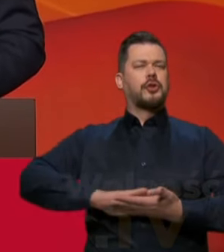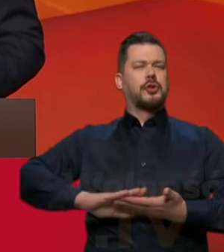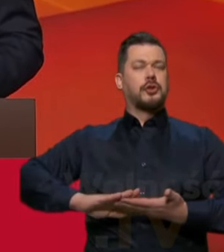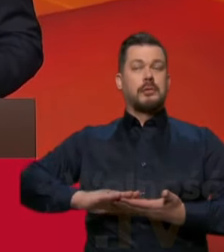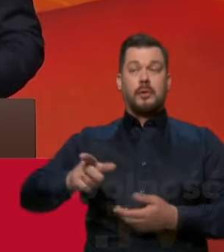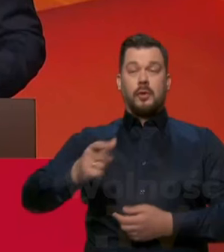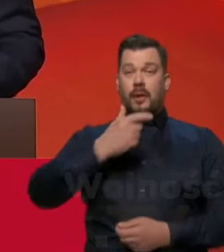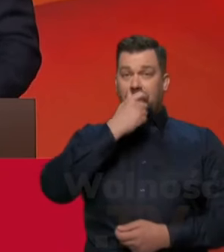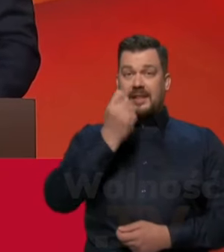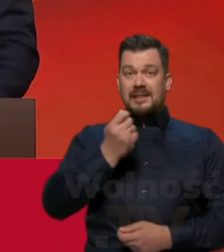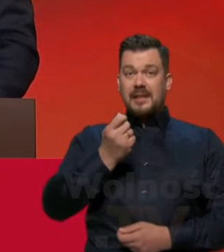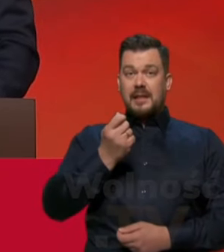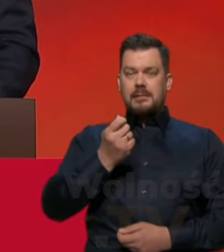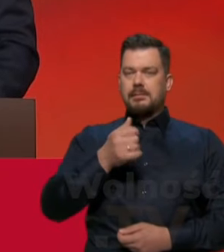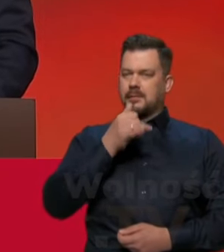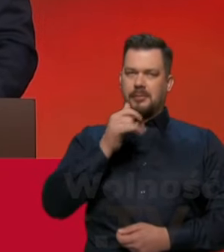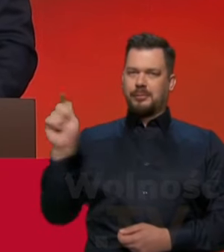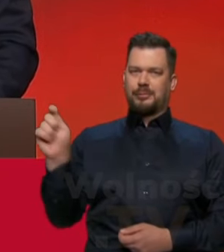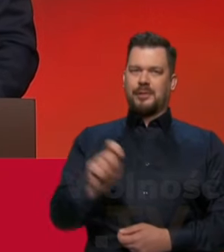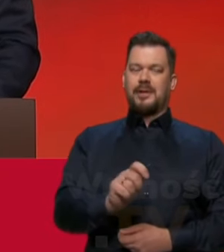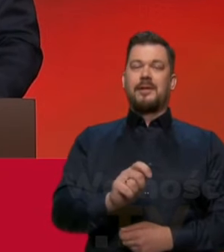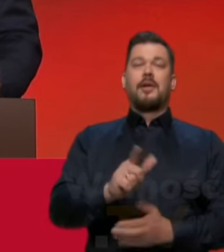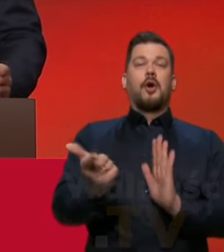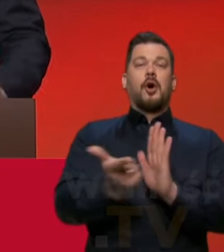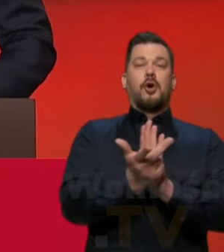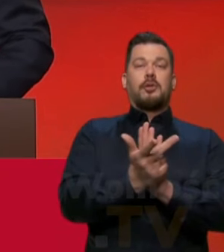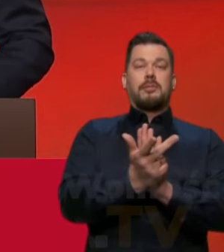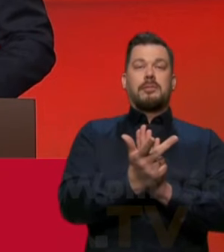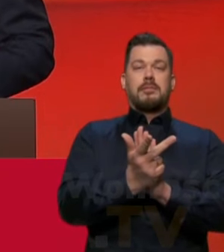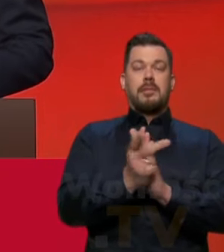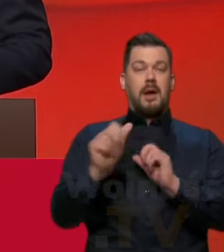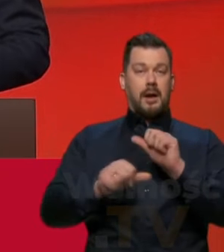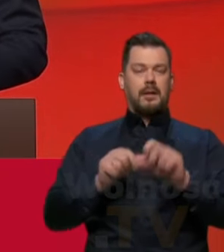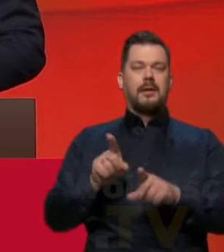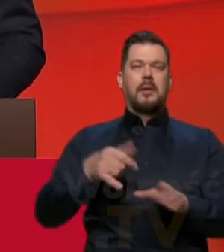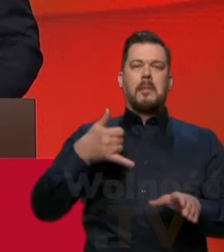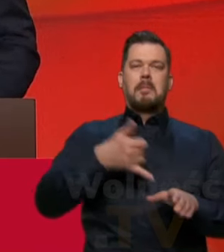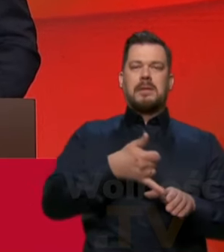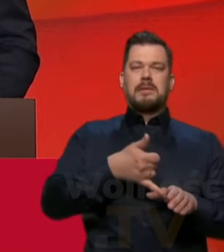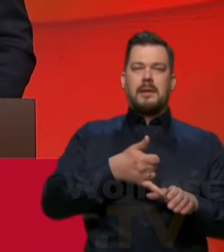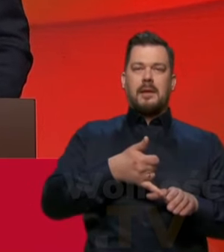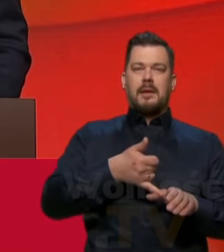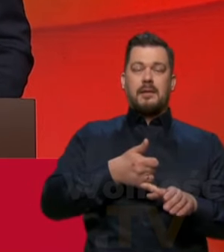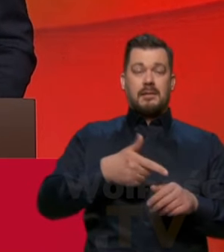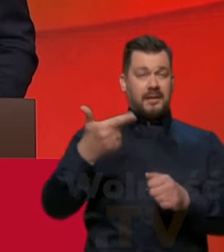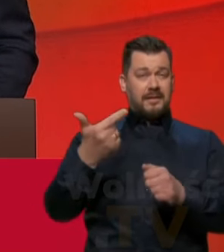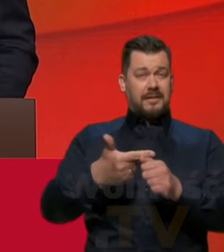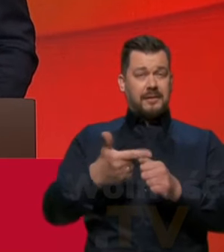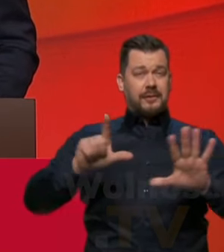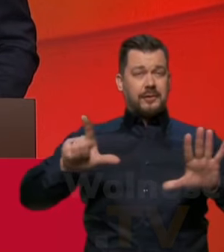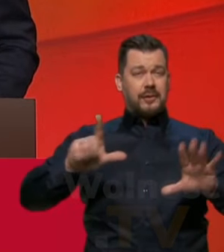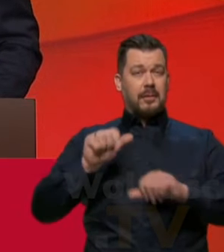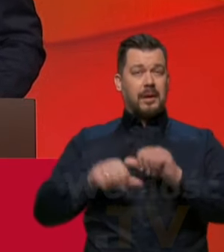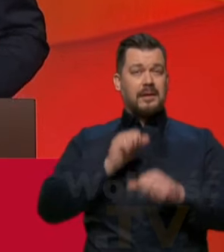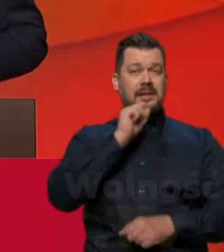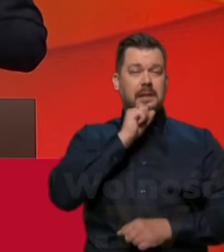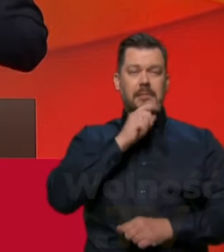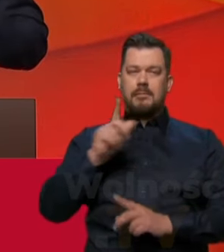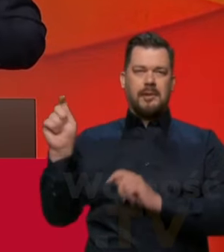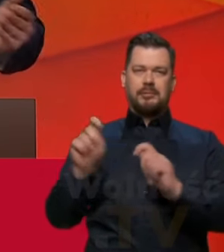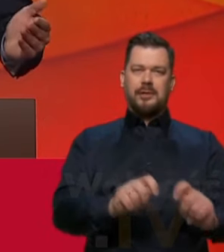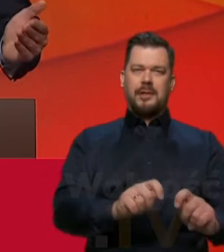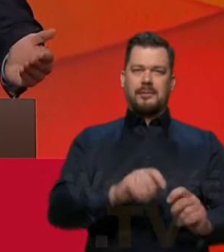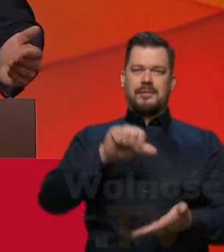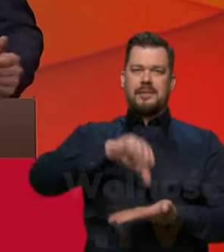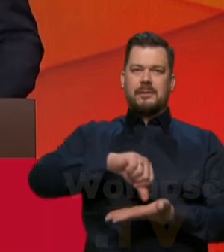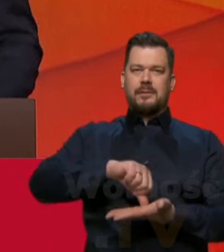wjadą diesle mające więcej niż 18 lat oraz samochody benzynowe mające więcej niż 27 lat.